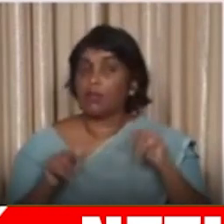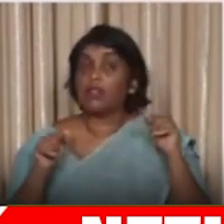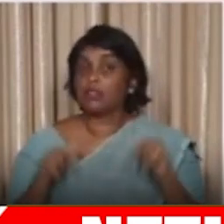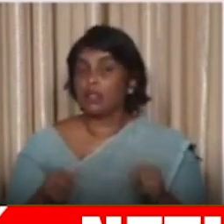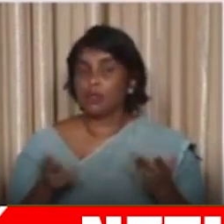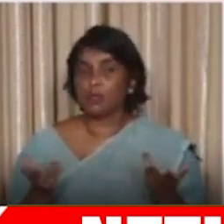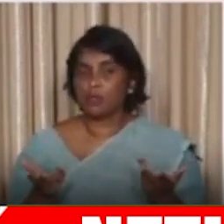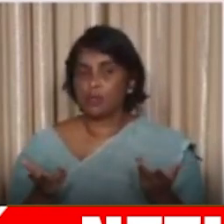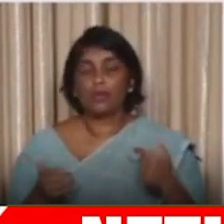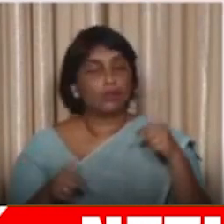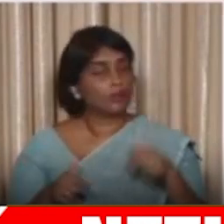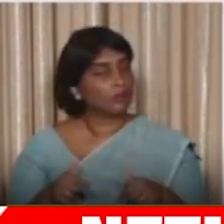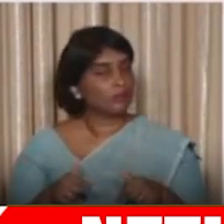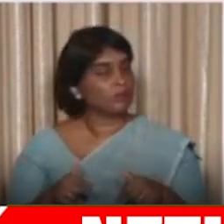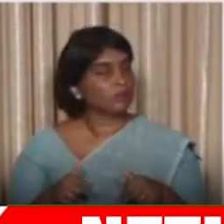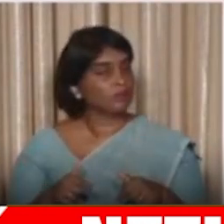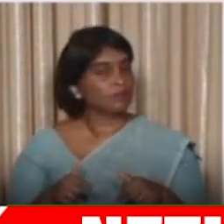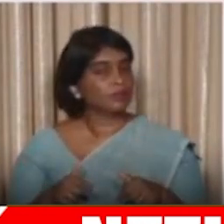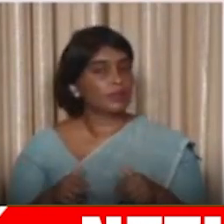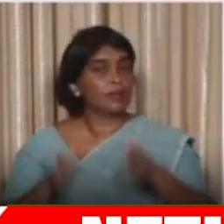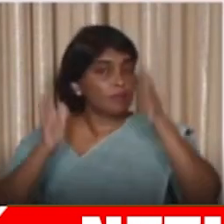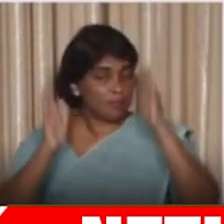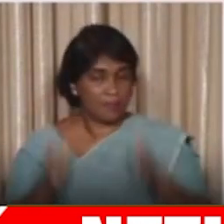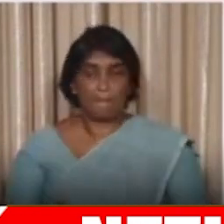මොකද? දැන් බැරල්